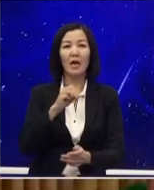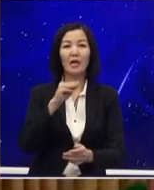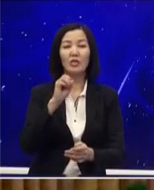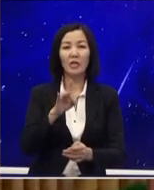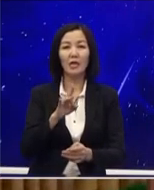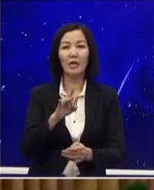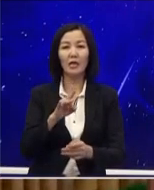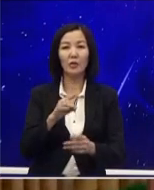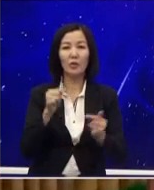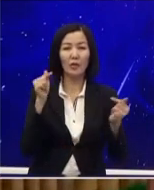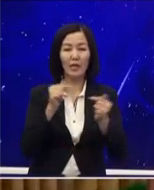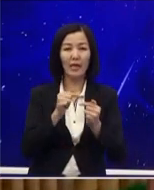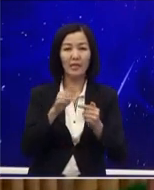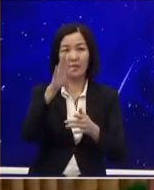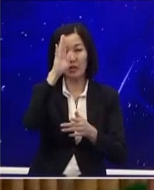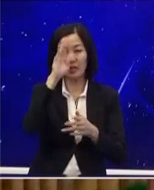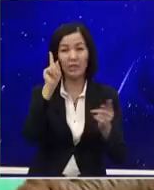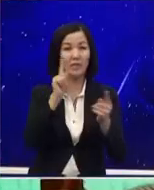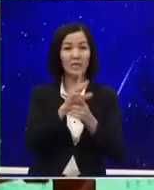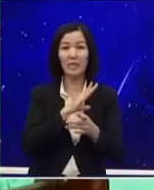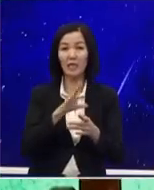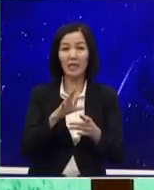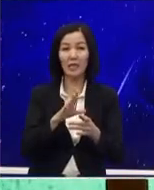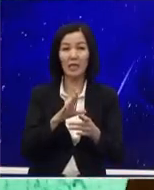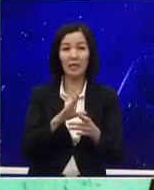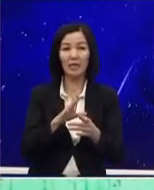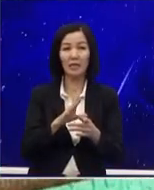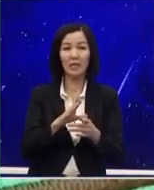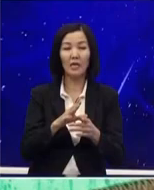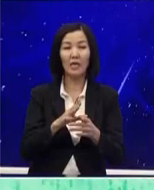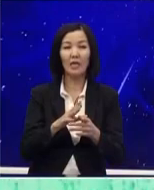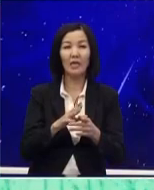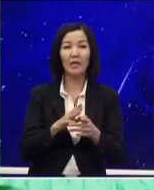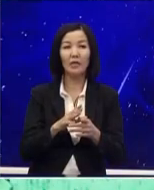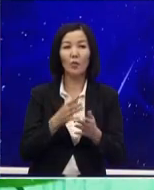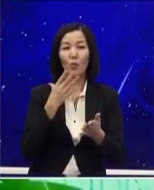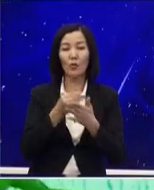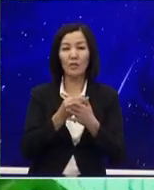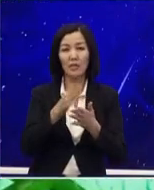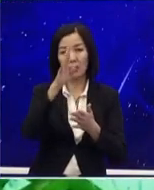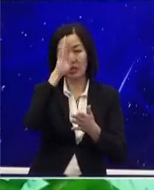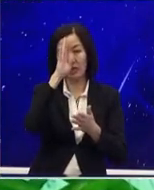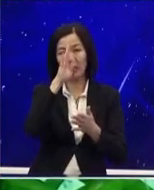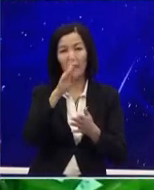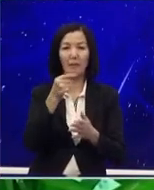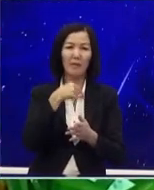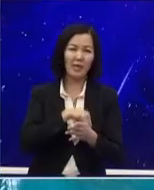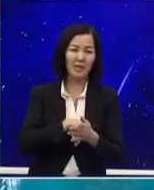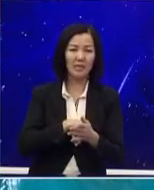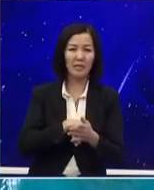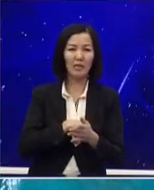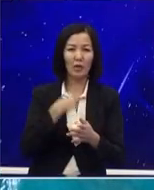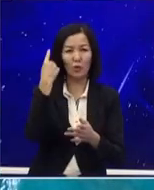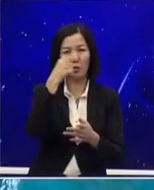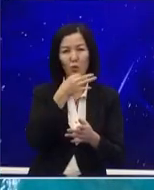өзіне лайықты азаматын кезіктірген жоқ. Көңіл білдірген көптің ішінен серісін біраз күтті. Біреуінің мінезі, енді бірінің